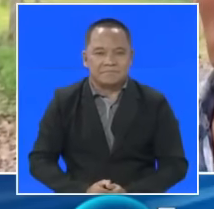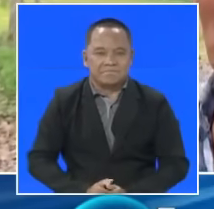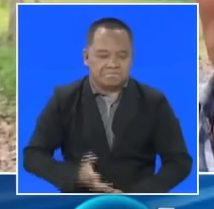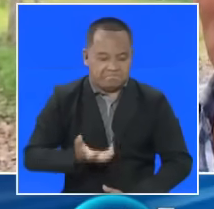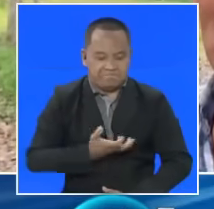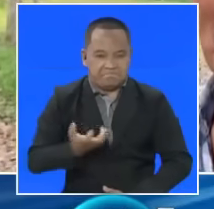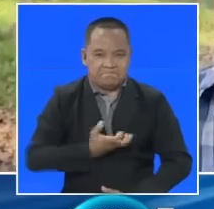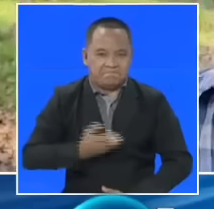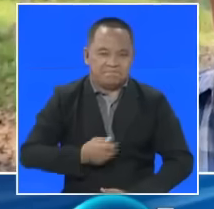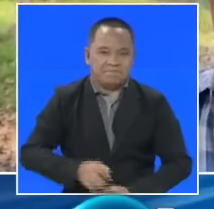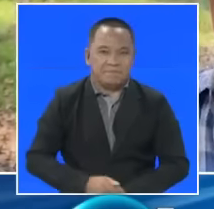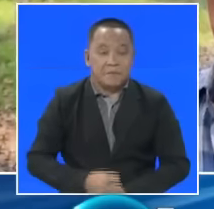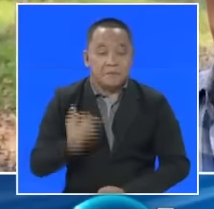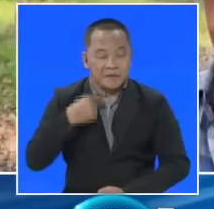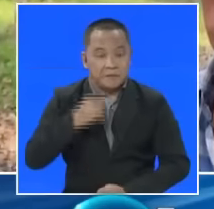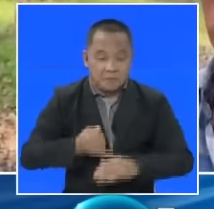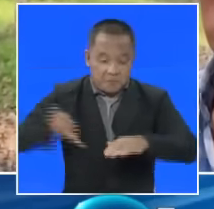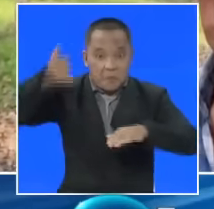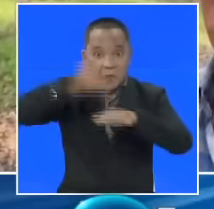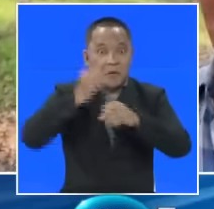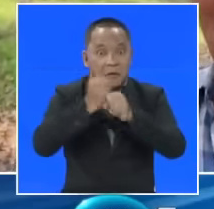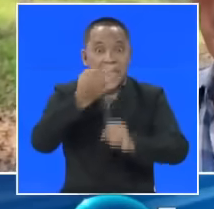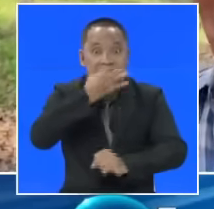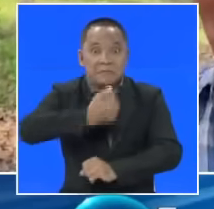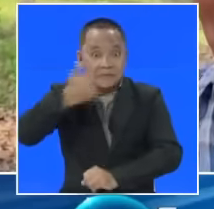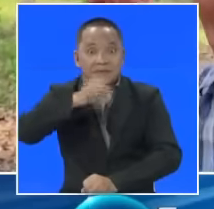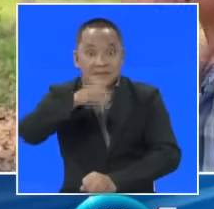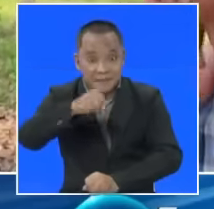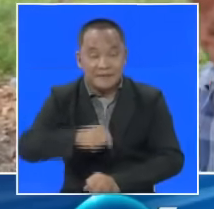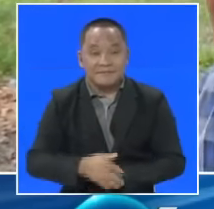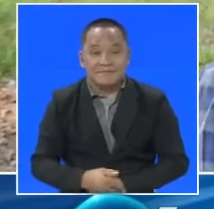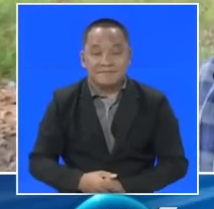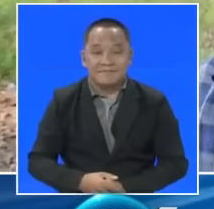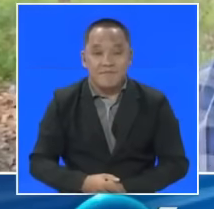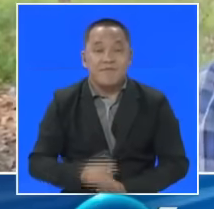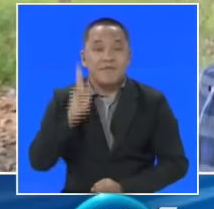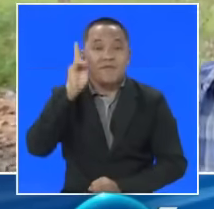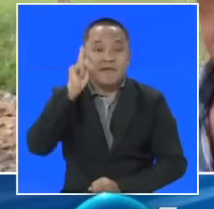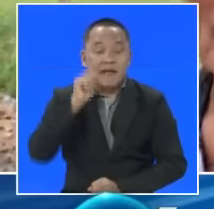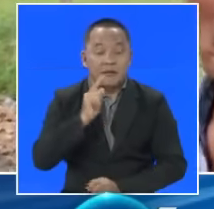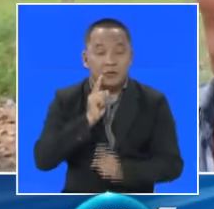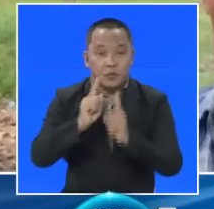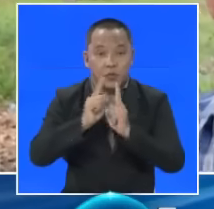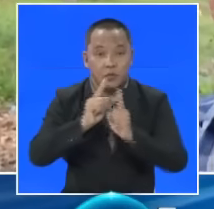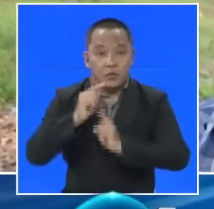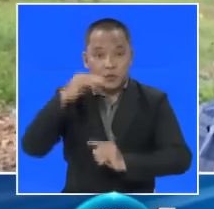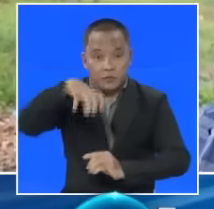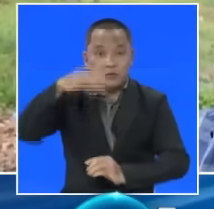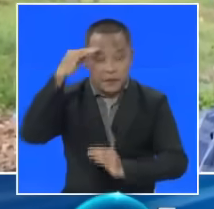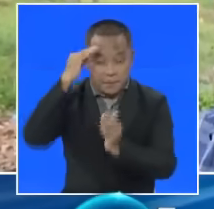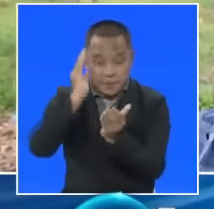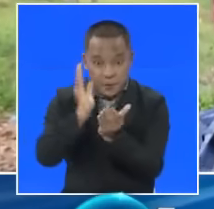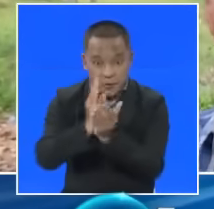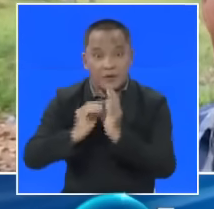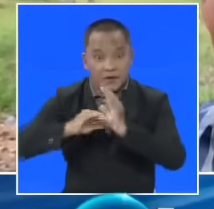เพิ่มมาก ครับถ้ามีแรงปีนหลังคานี่ไปทำมาหากินดีกว่านะครับ ใช่ ไหมครับ ู้สื่อข่าวก็เลยติดต่อไปที่สภ.บ้านค่ายนะ